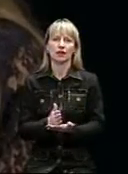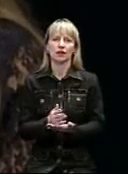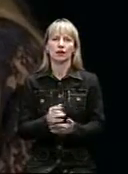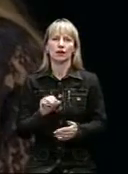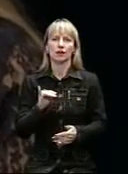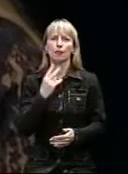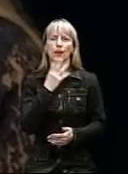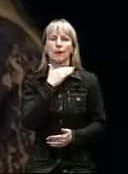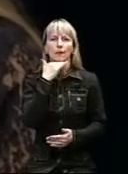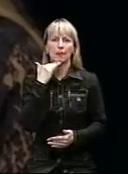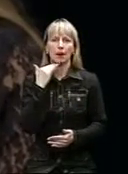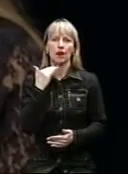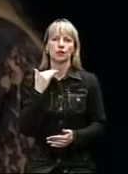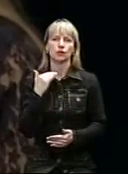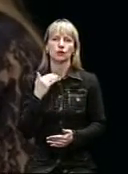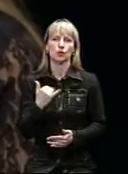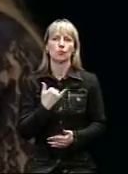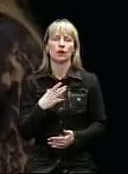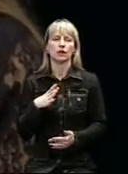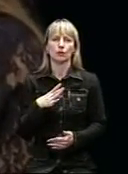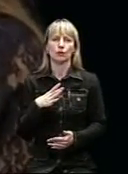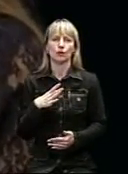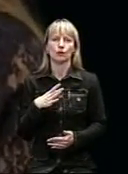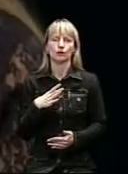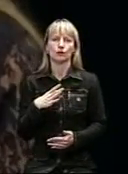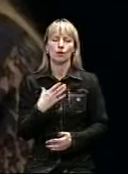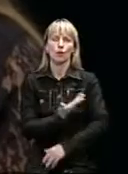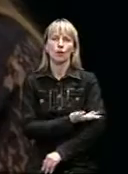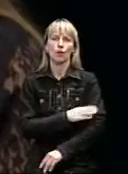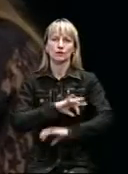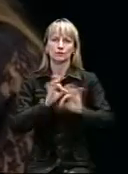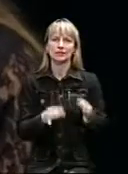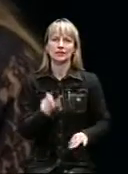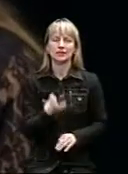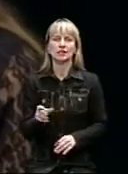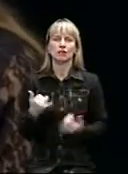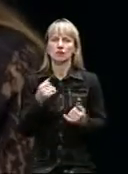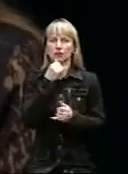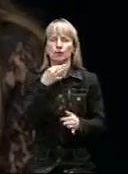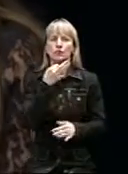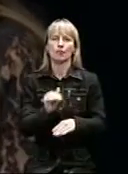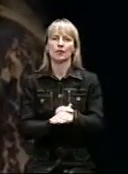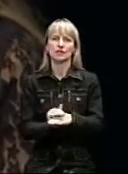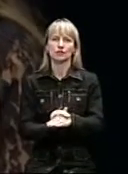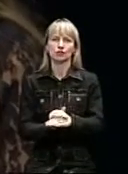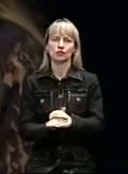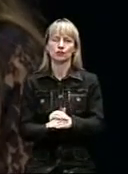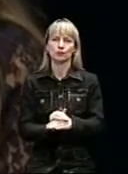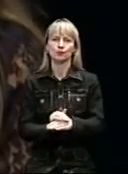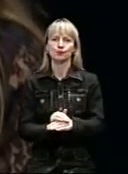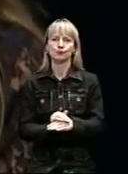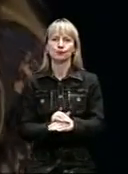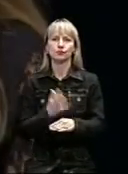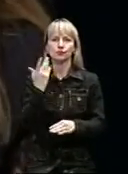от багато примерів там в мене було саме польських митців. На жаль, не можу сказати прізвища, але так